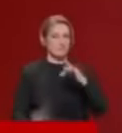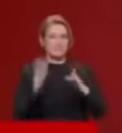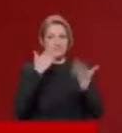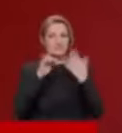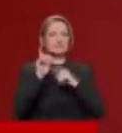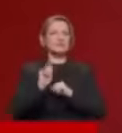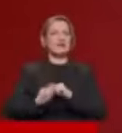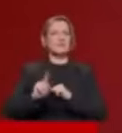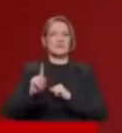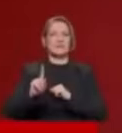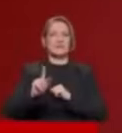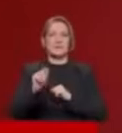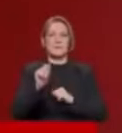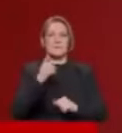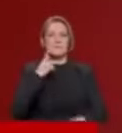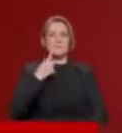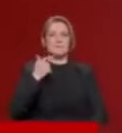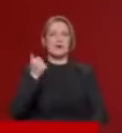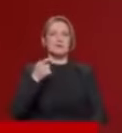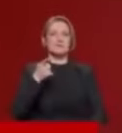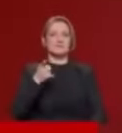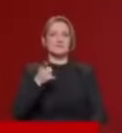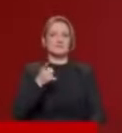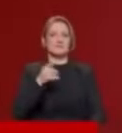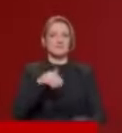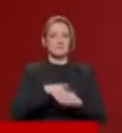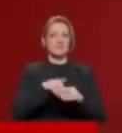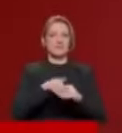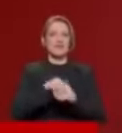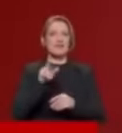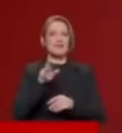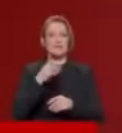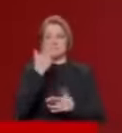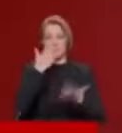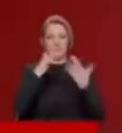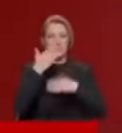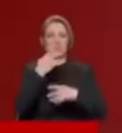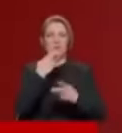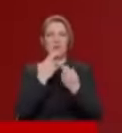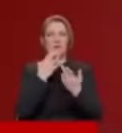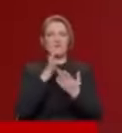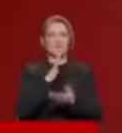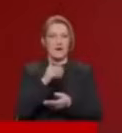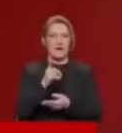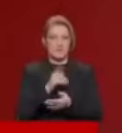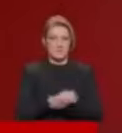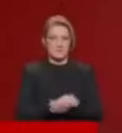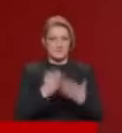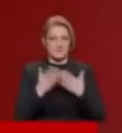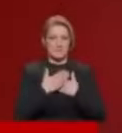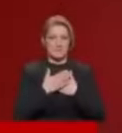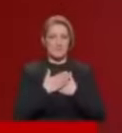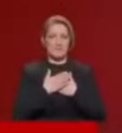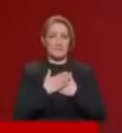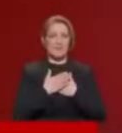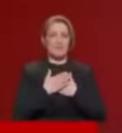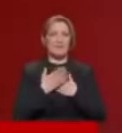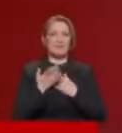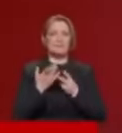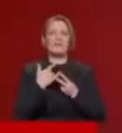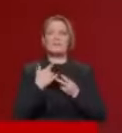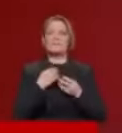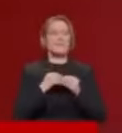yaptığı troll ordusuyla. Bakanımsı troller var ya. Milletvekilimsi trolleri var AK Parti'nin. Bunlar üzerinden yapıldı ama benim üzerime